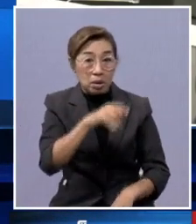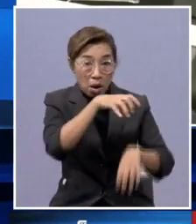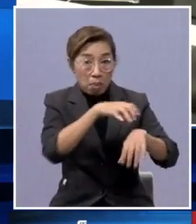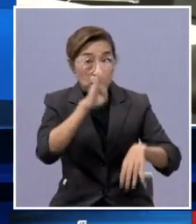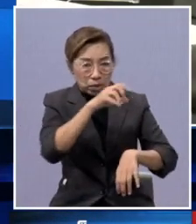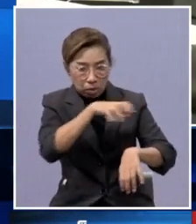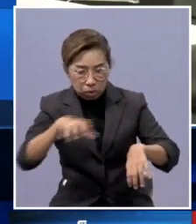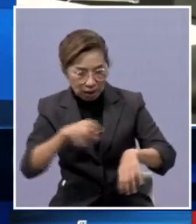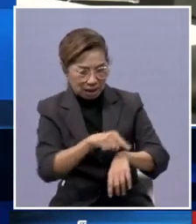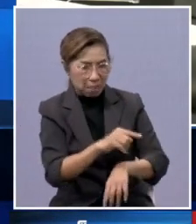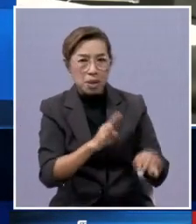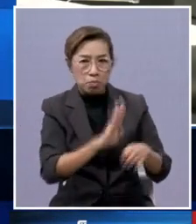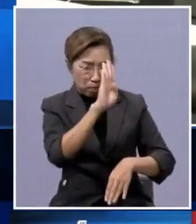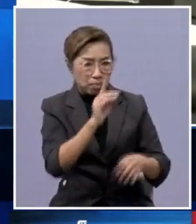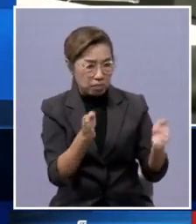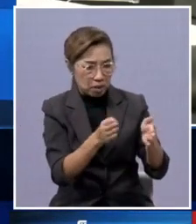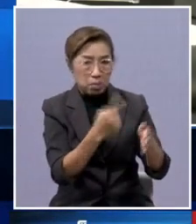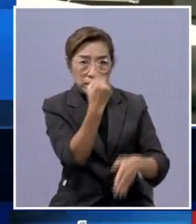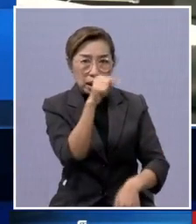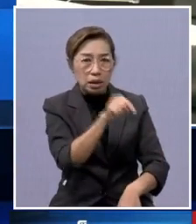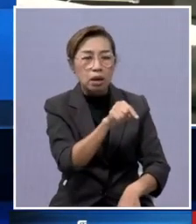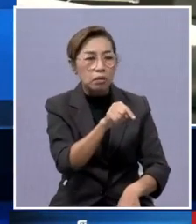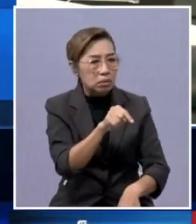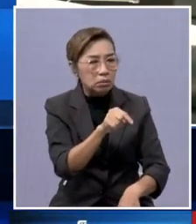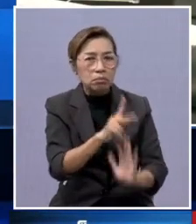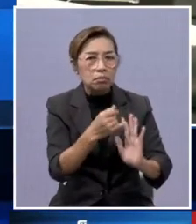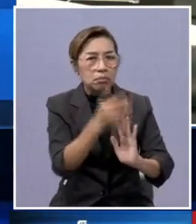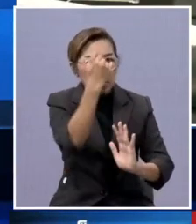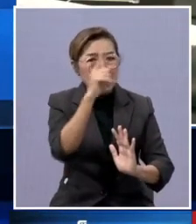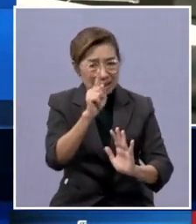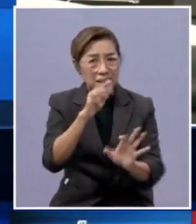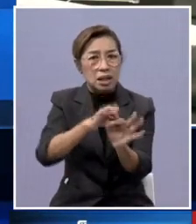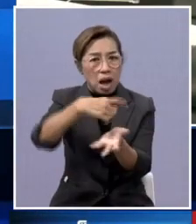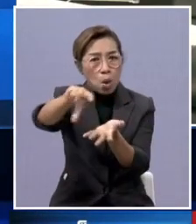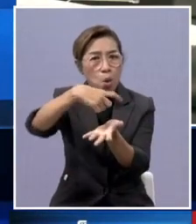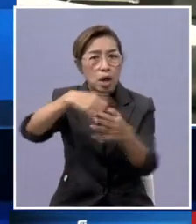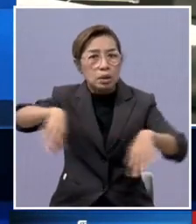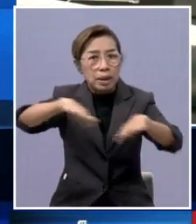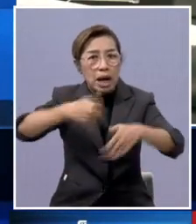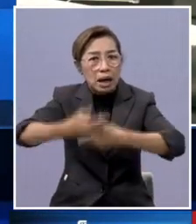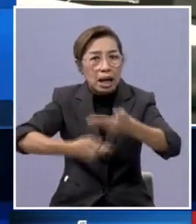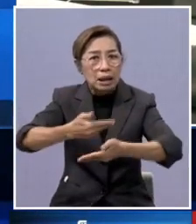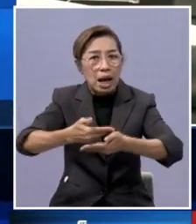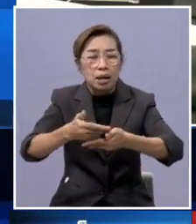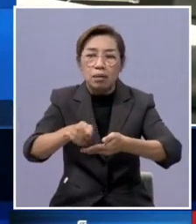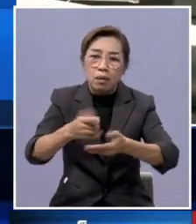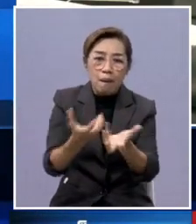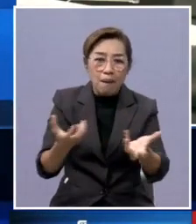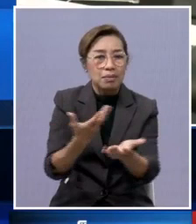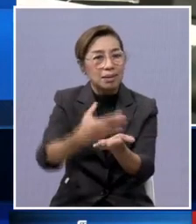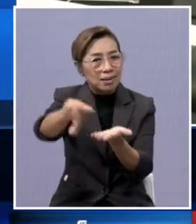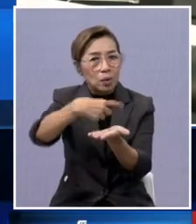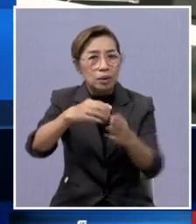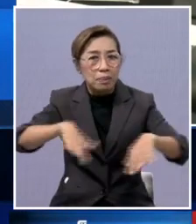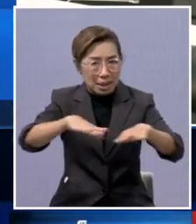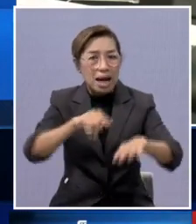ชี้ให้เห็นว่าการโอนเงินผ่านทางช่องทาง MCเป็นปกติวิสัยของการทำธุรกิจการค้าชายแดนขณะเดียวกันเมื่อ